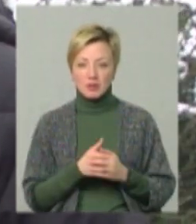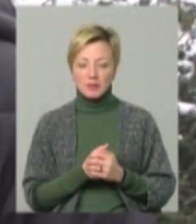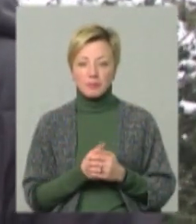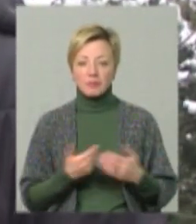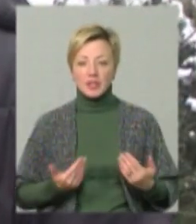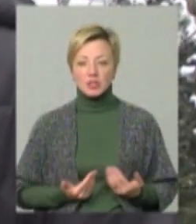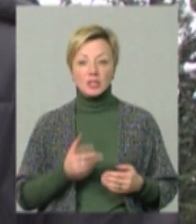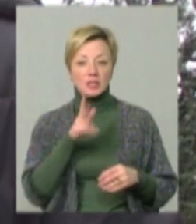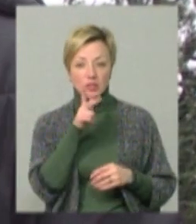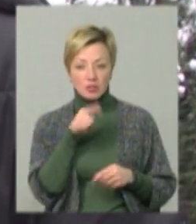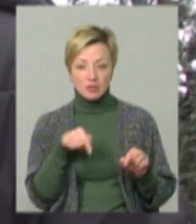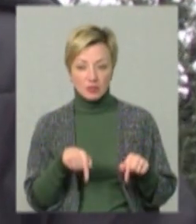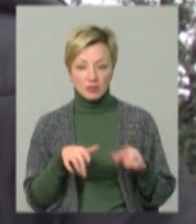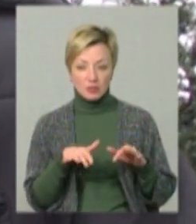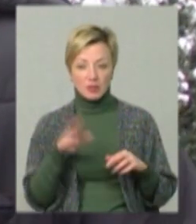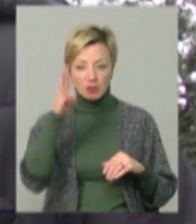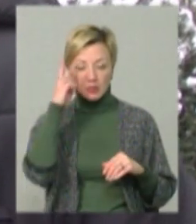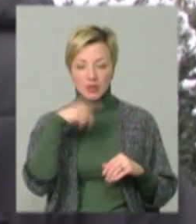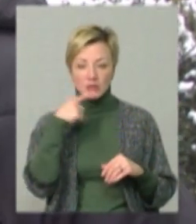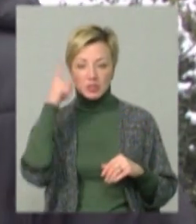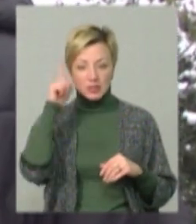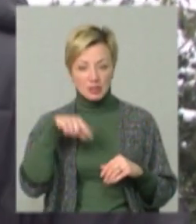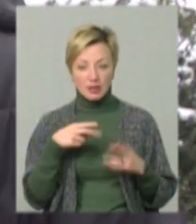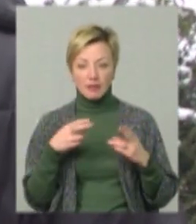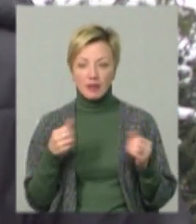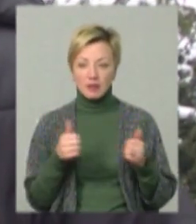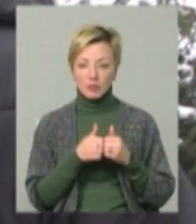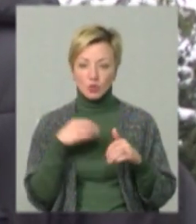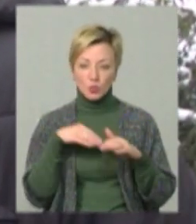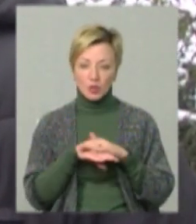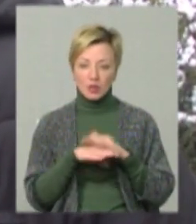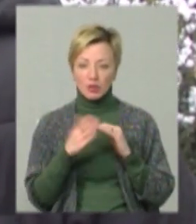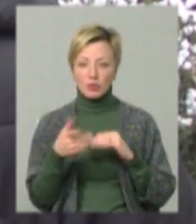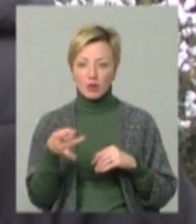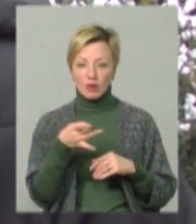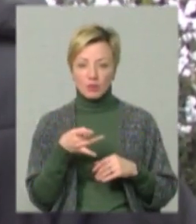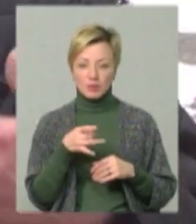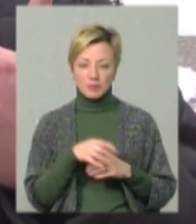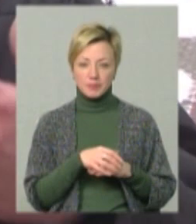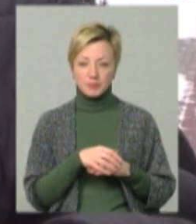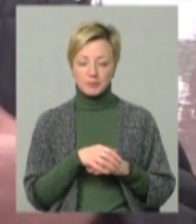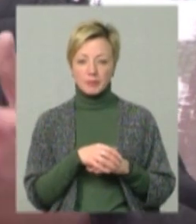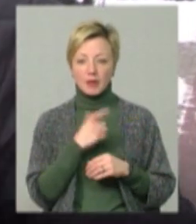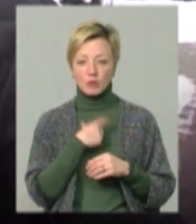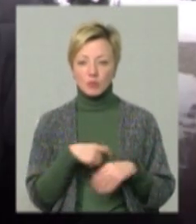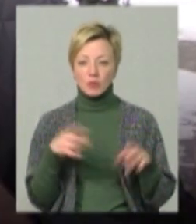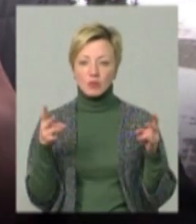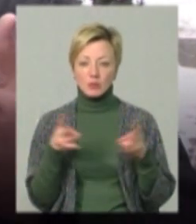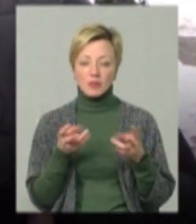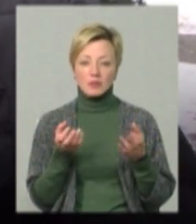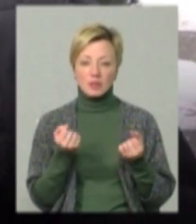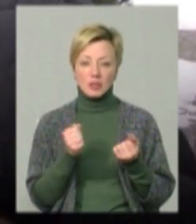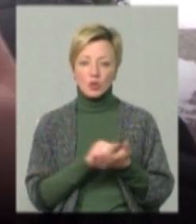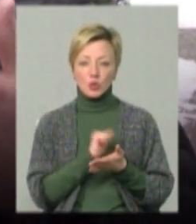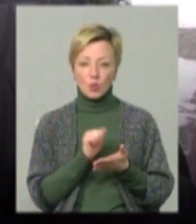Житель Чернівців Ігор, який перебуває у справах в Хмельницькому, каже, знає, де найближче укриття у його районі в міста. З собою необхідно